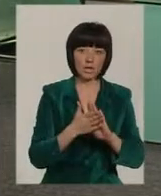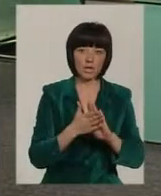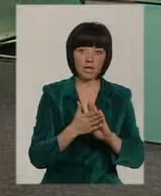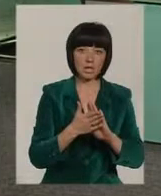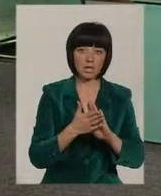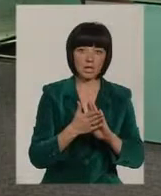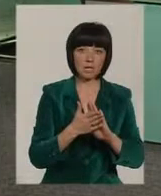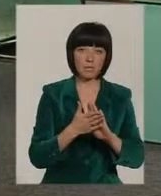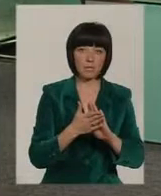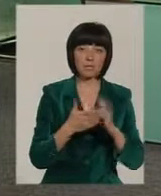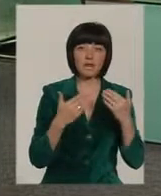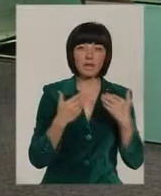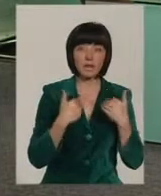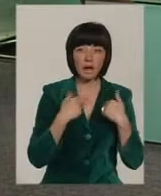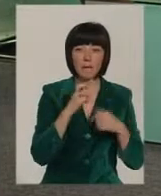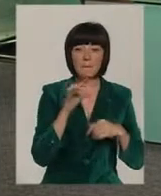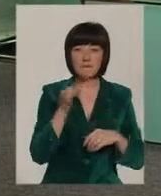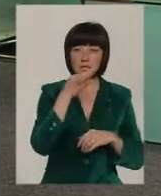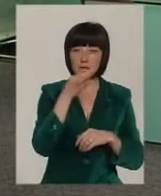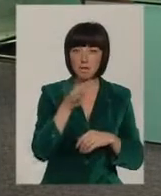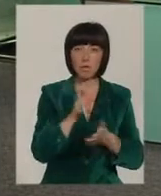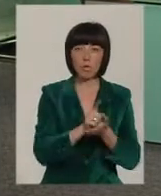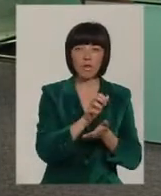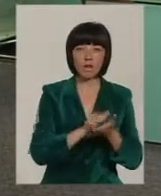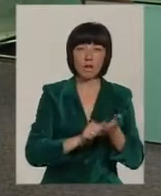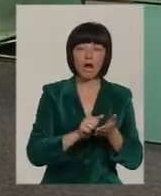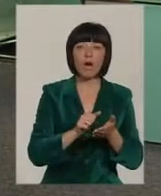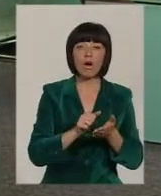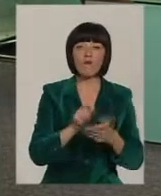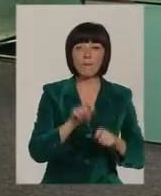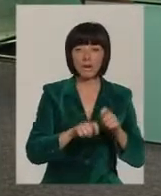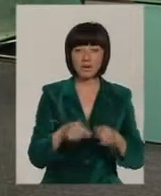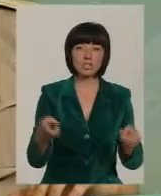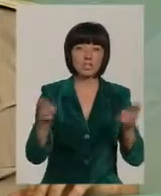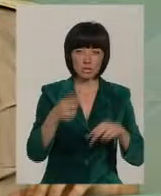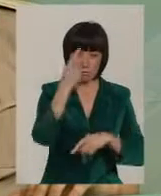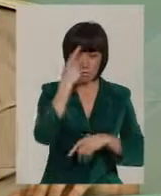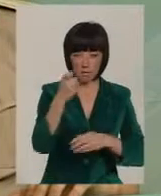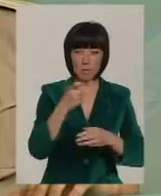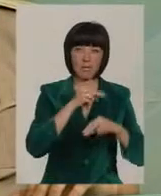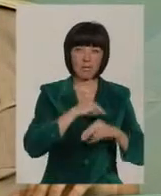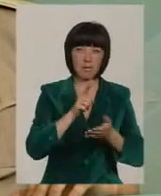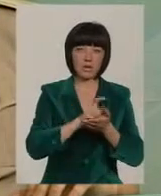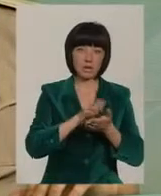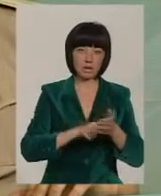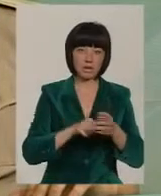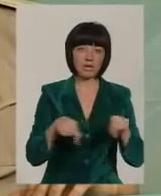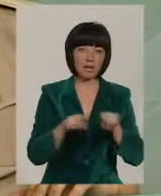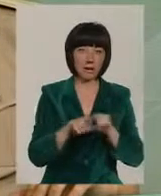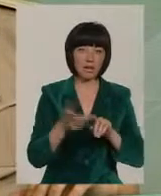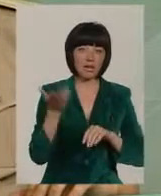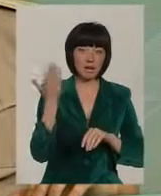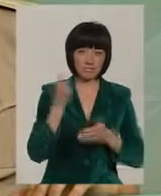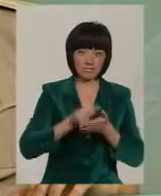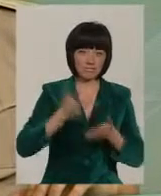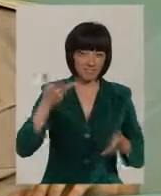він нічим не допоміг, тому що податкові перевірки залишилися і було багато сигналів, коли податківці так само, як доїли, так і доять.